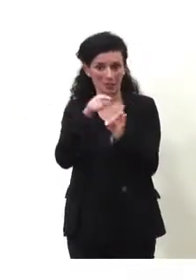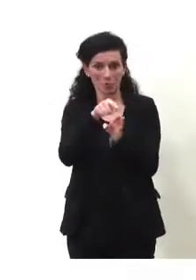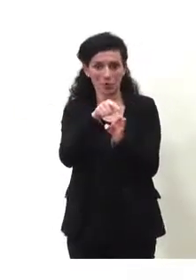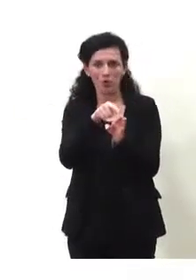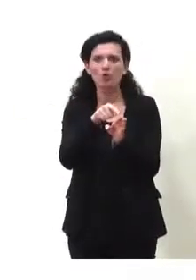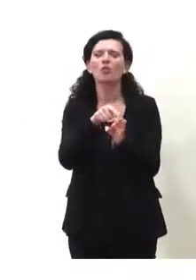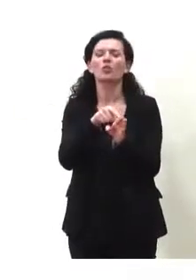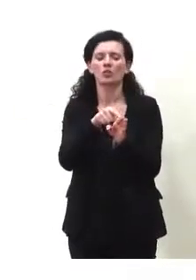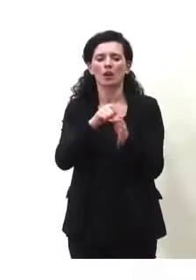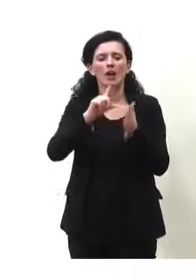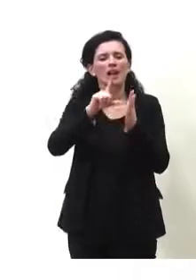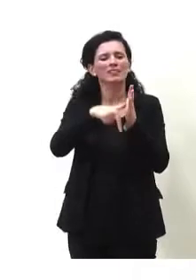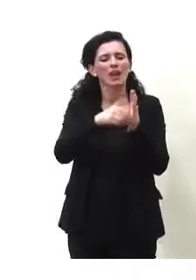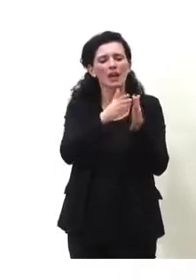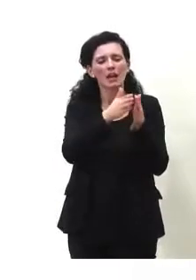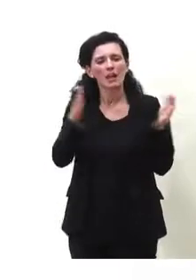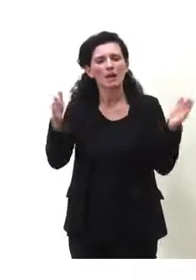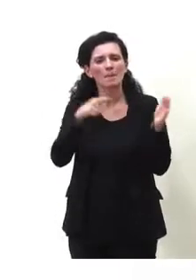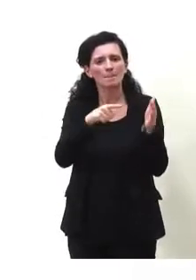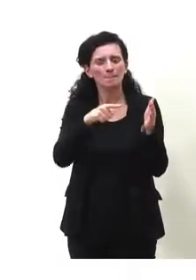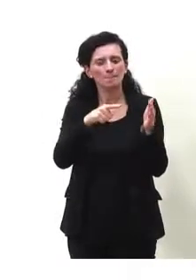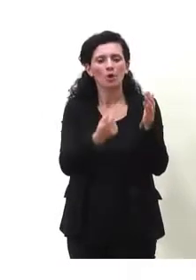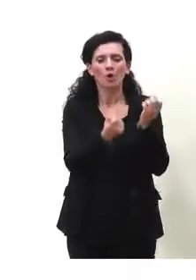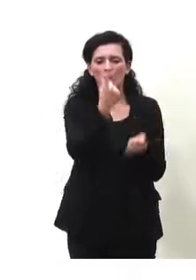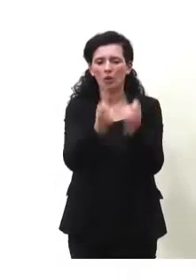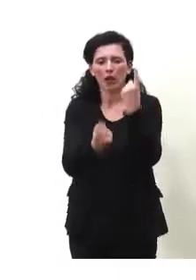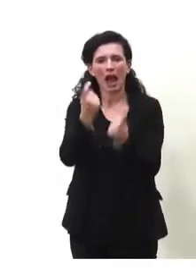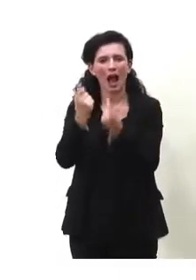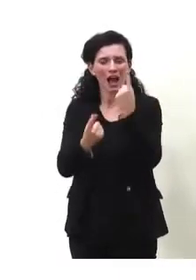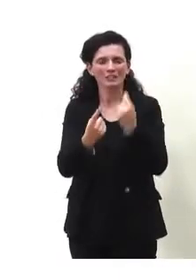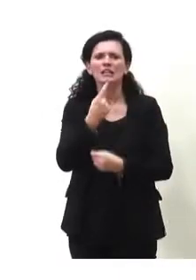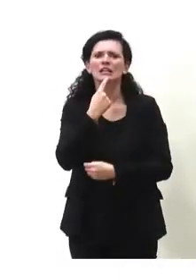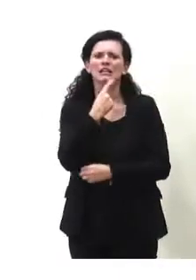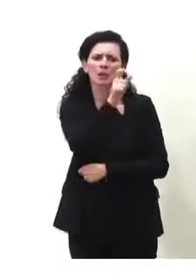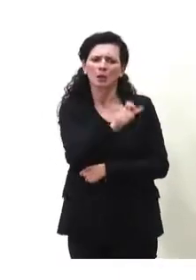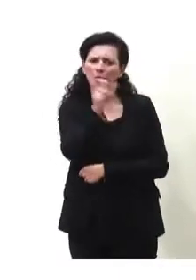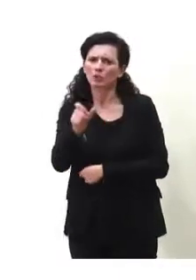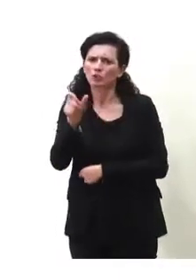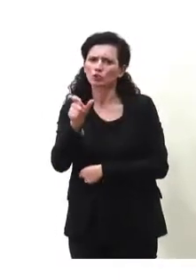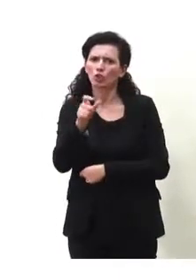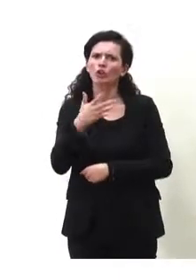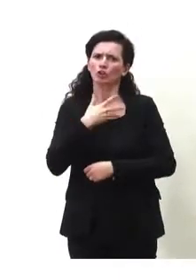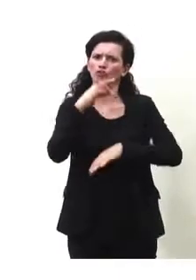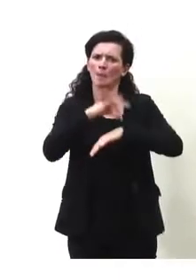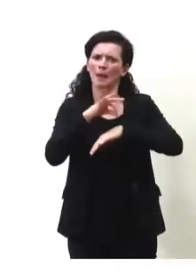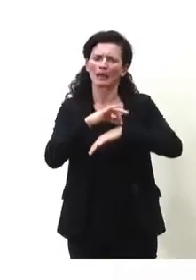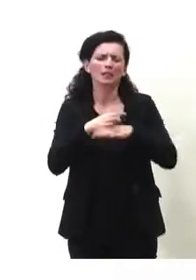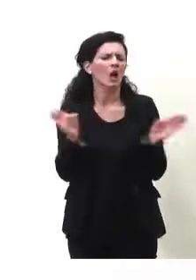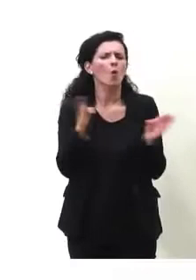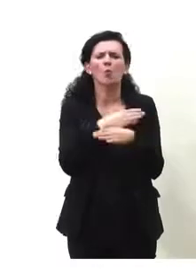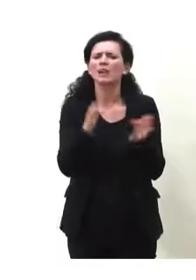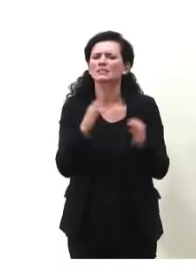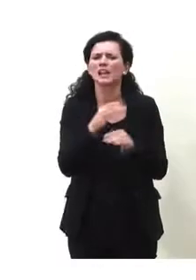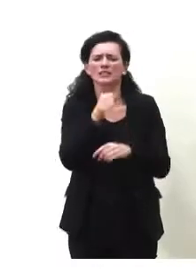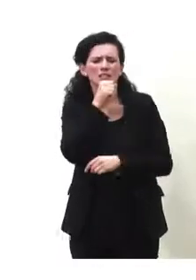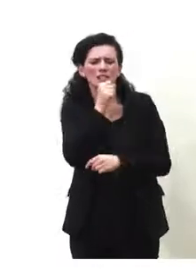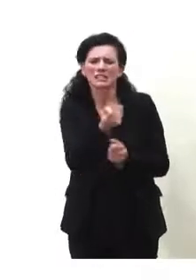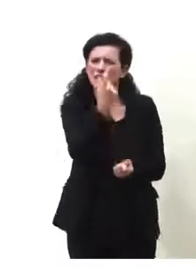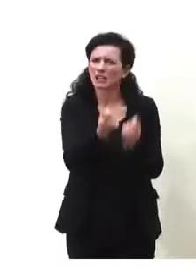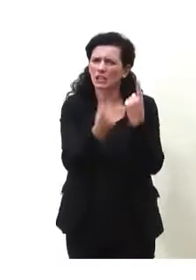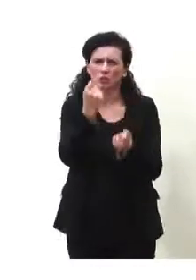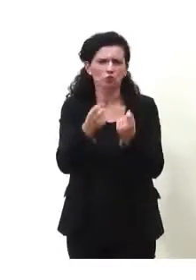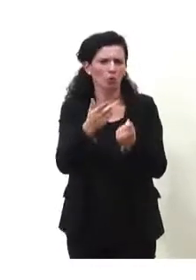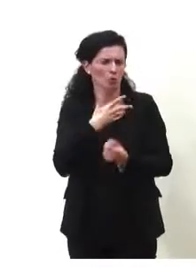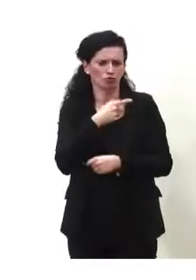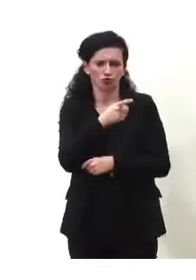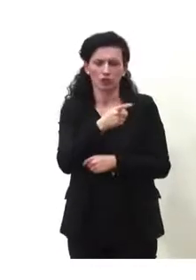la serie temporale dei casi sintomatici, cioè persone che sviluppano la malattia, qualunque tipo di sintomo, la serie temporale